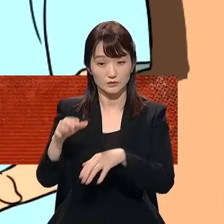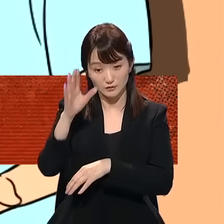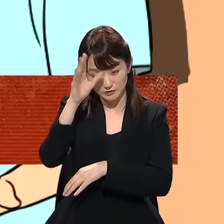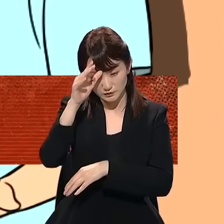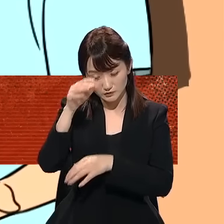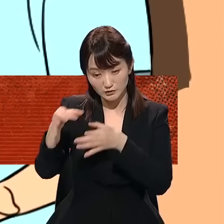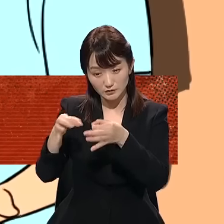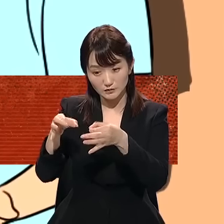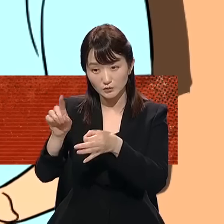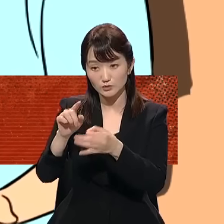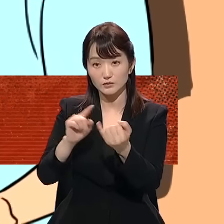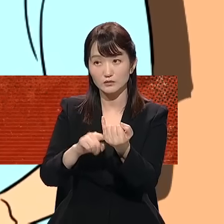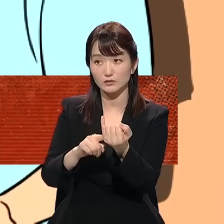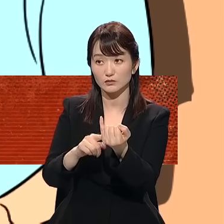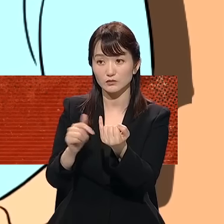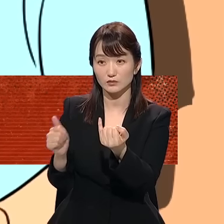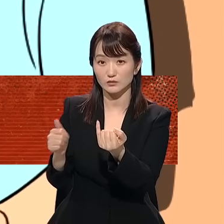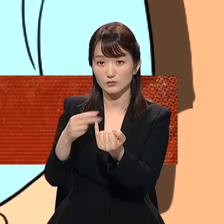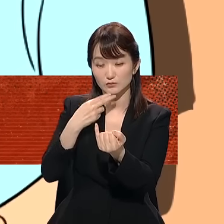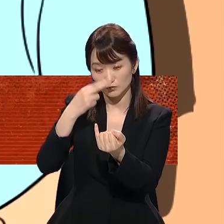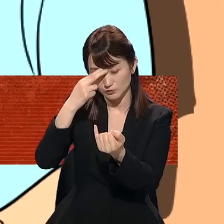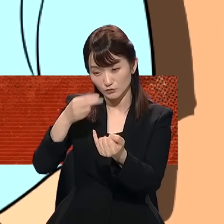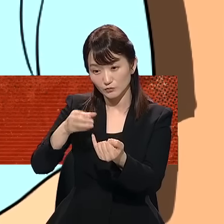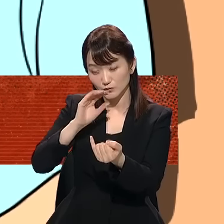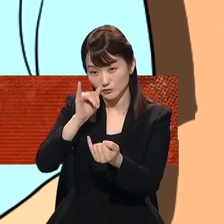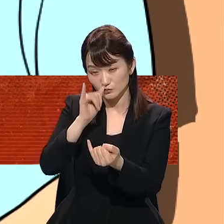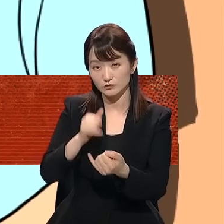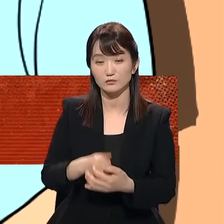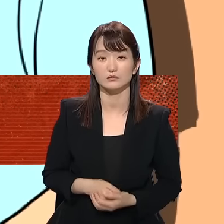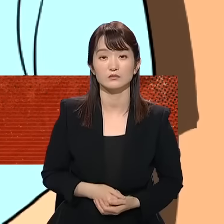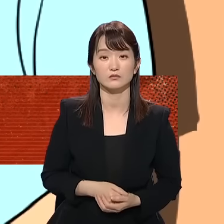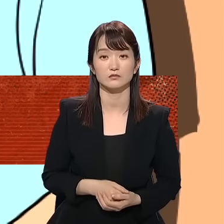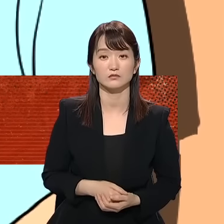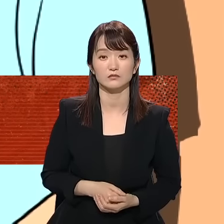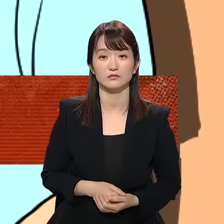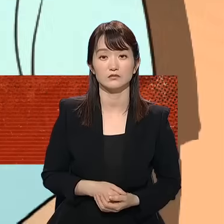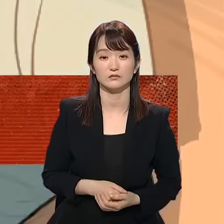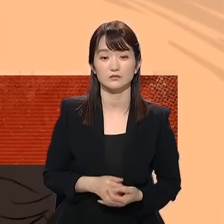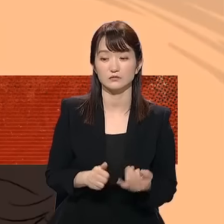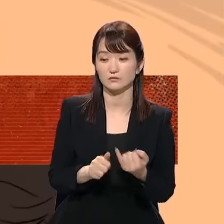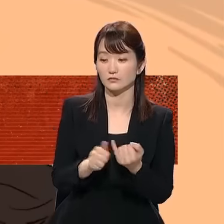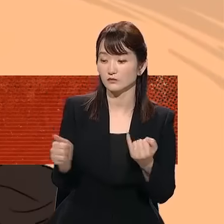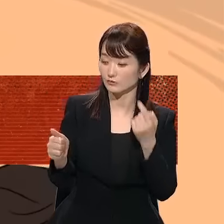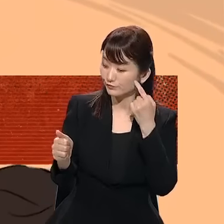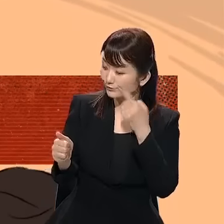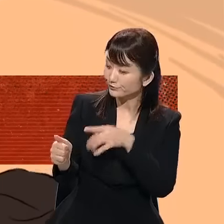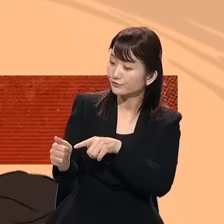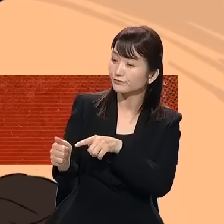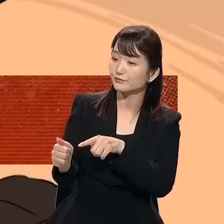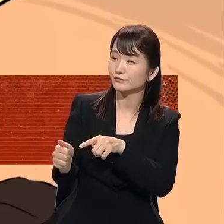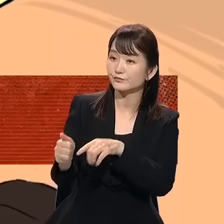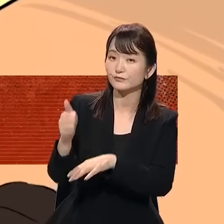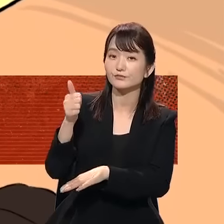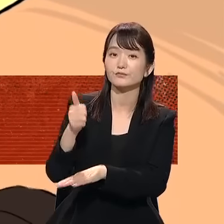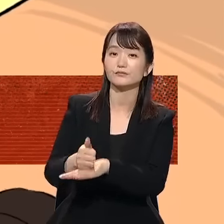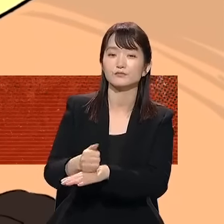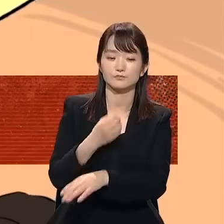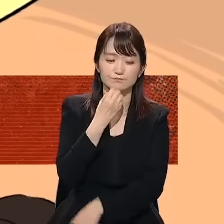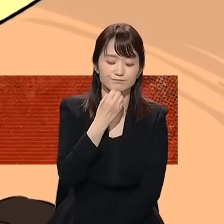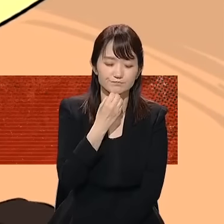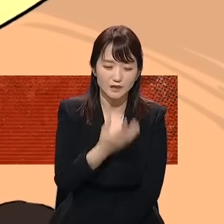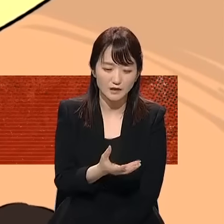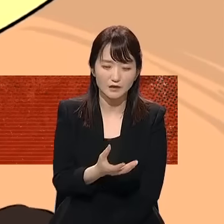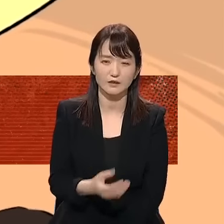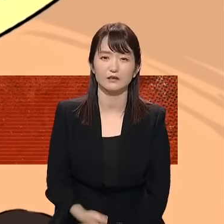어떤 여자랑 술 마시고 있더라는 얘기를 한 거예요 그래서 이제 남편한테 꼬치 코치 캐물었고 결국에는 실토를